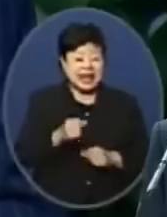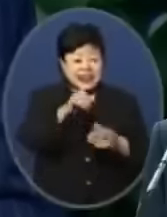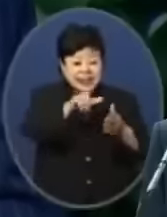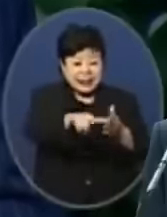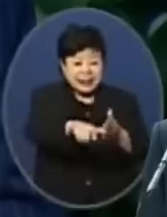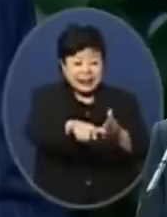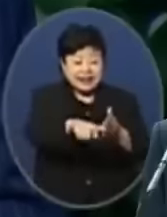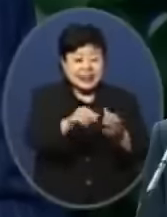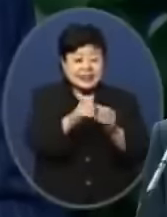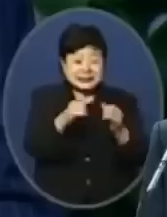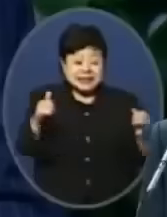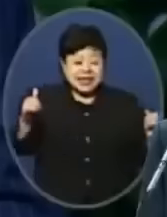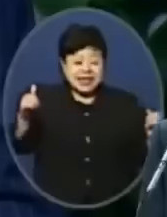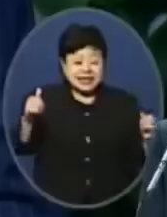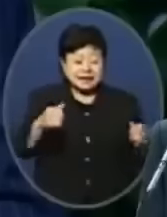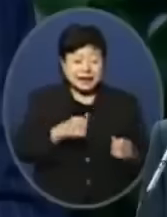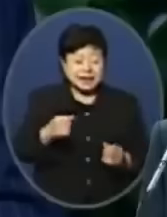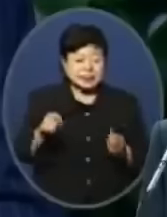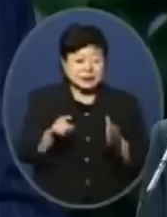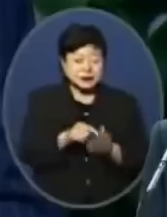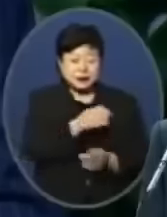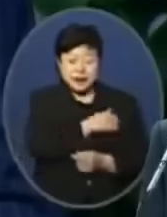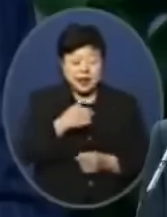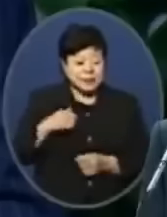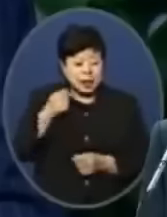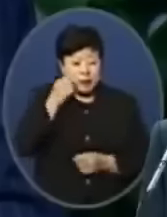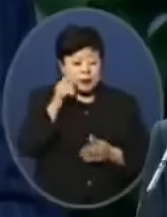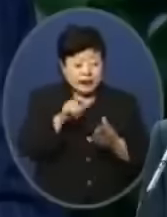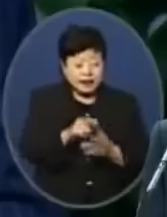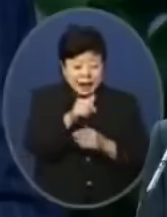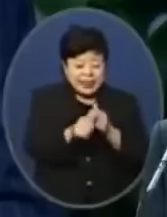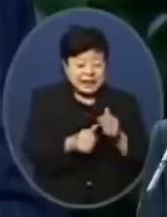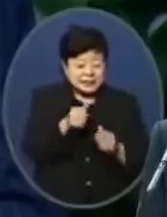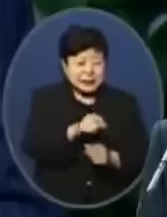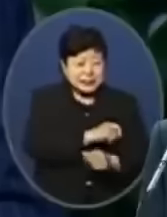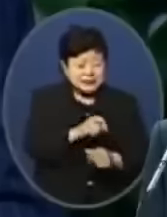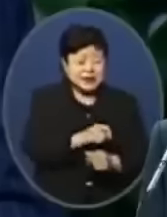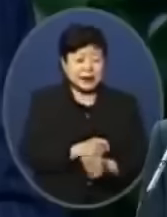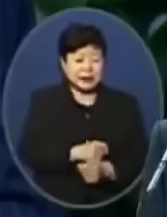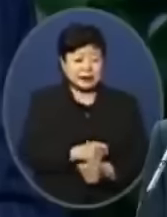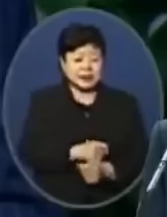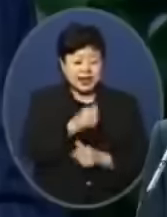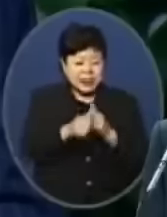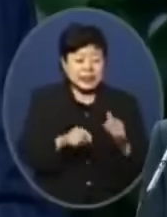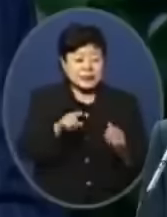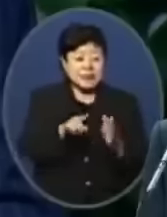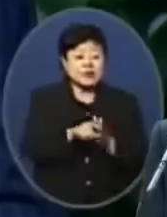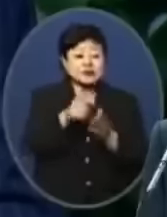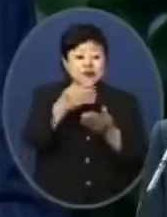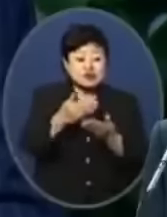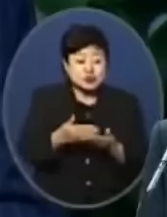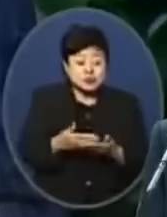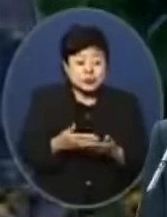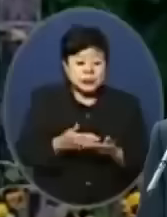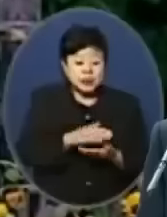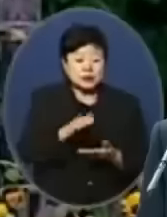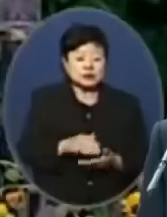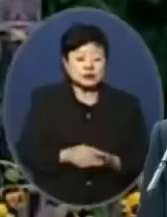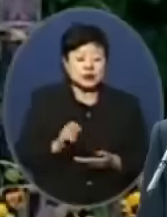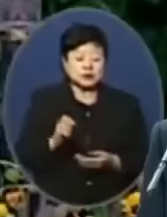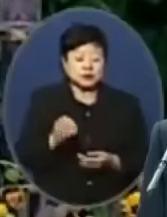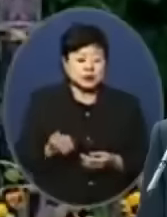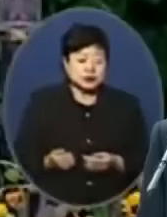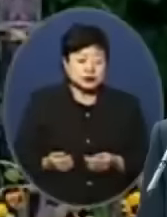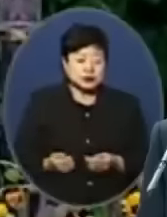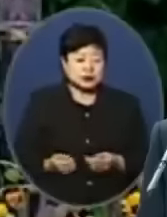때는 인간의 소유 믿음으로 감당치 못할 때 하나님이 하나님의 믿음을 주시는 것입니다. 고린도전서 12장